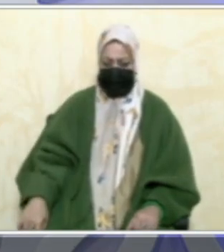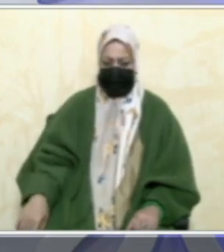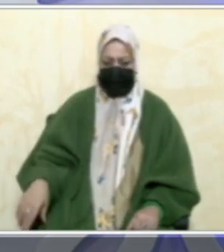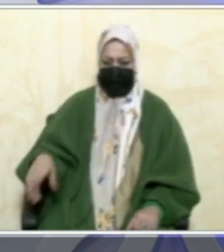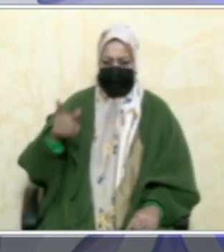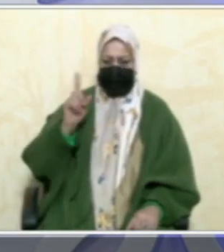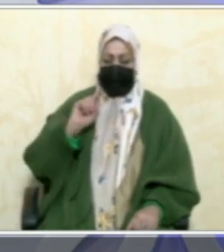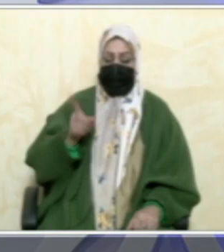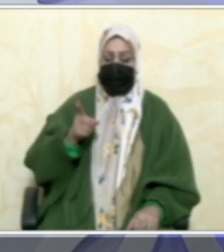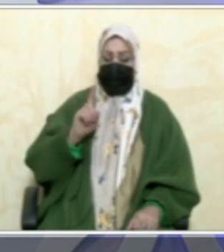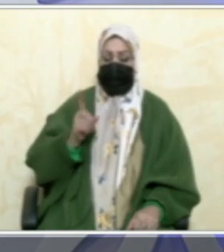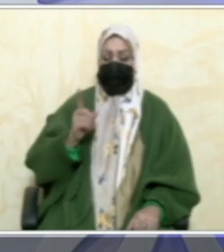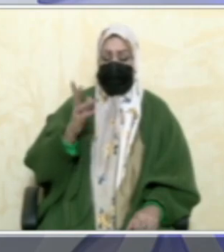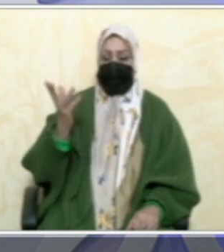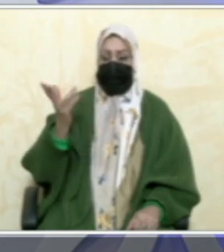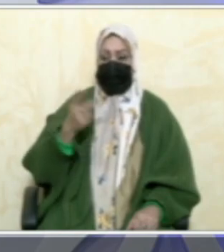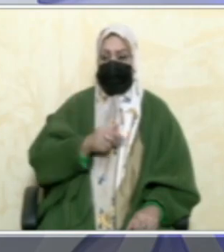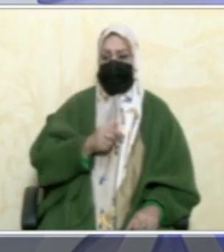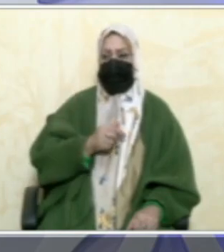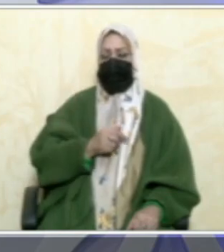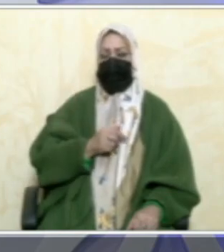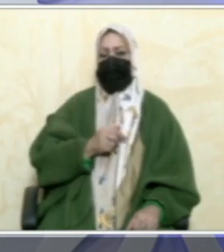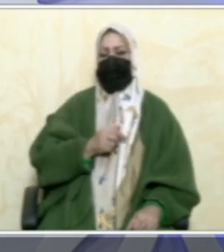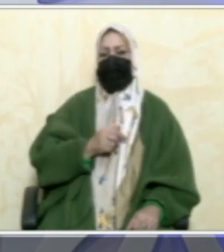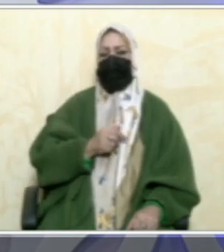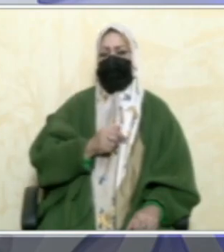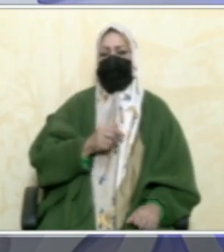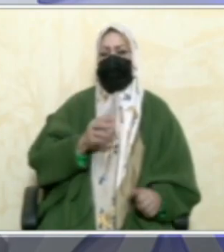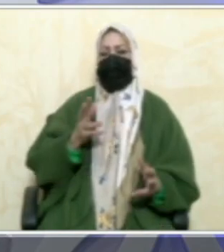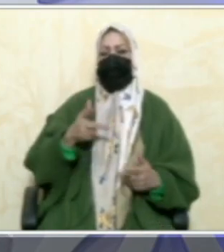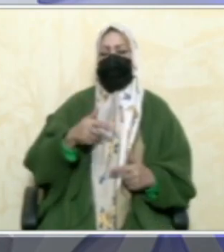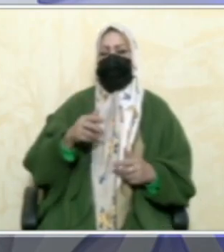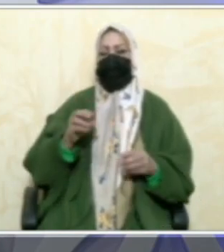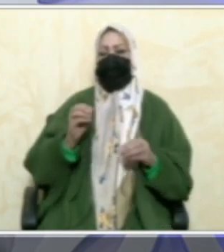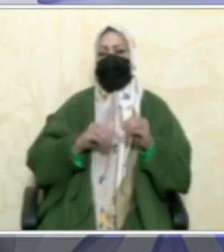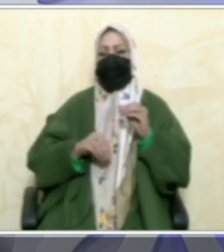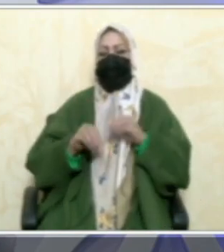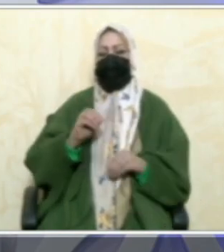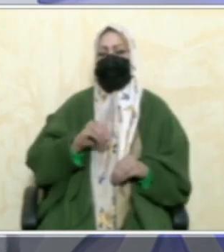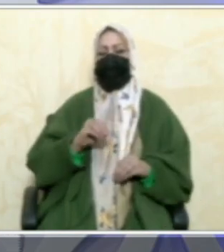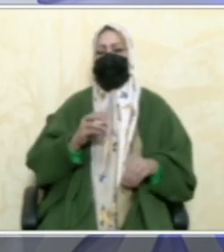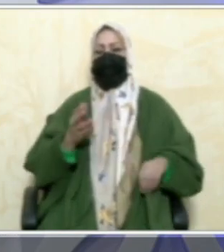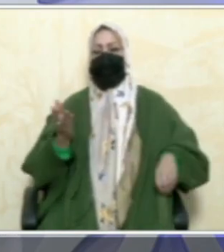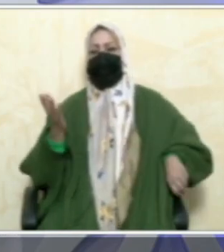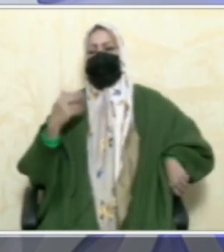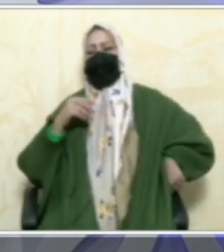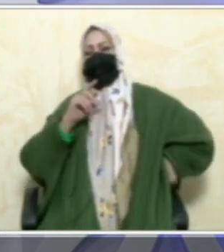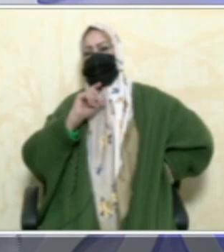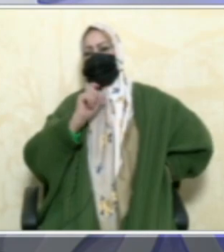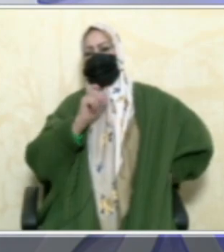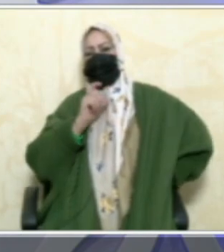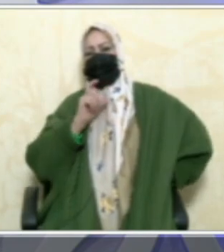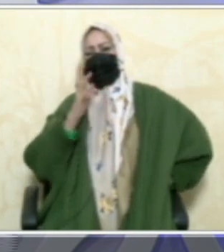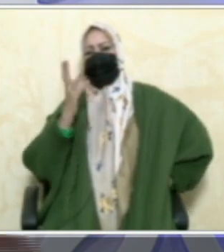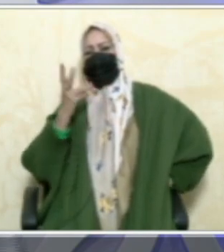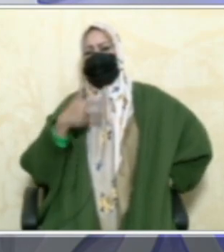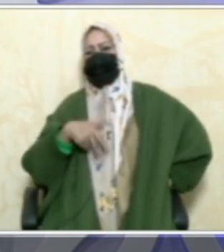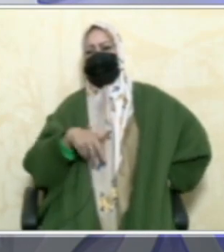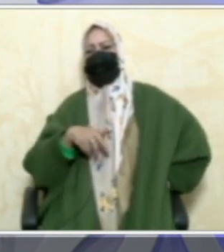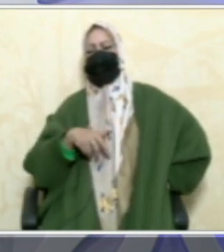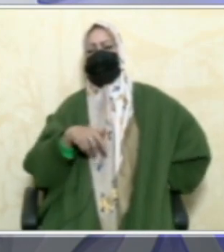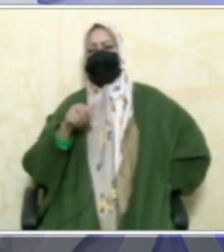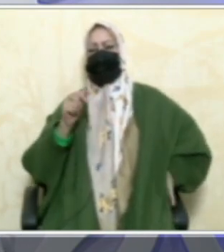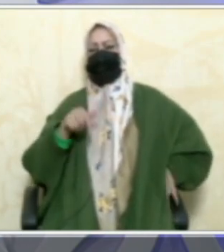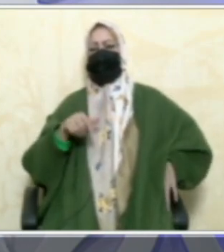وينبغي أن تراجع المواد التي سبقت متاع شهرين ثلاثة. فإذا وجدت هذه متكررة، ممكن هي تكررت